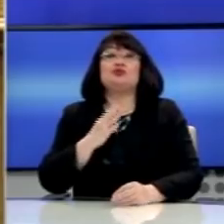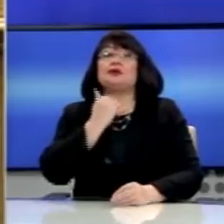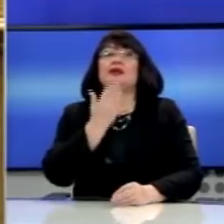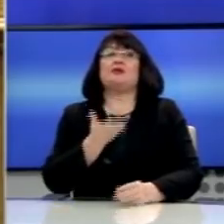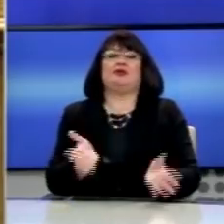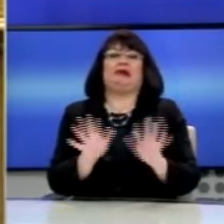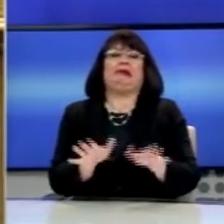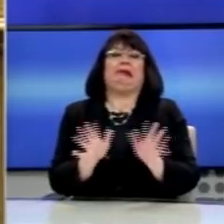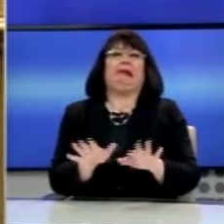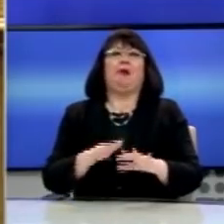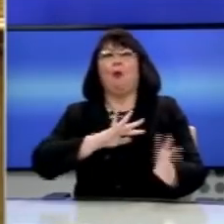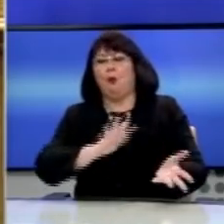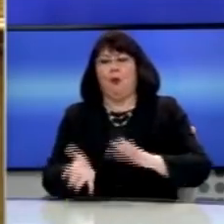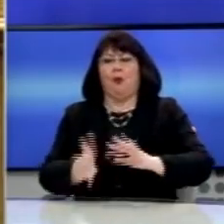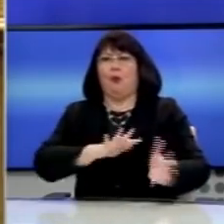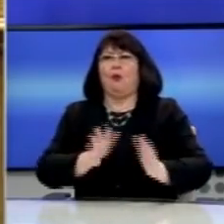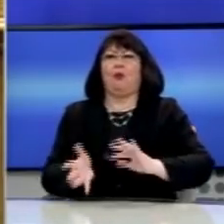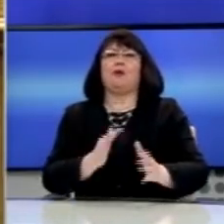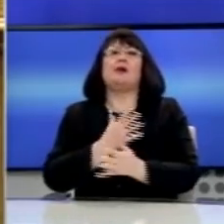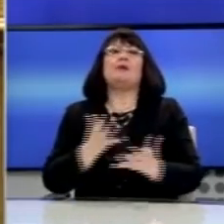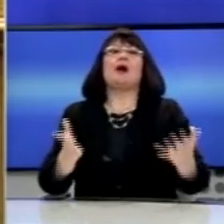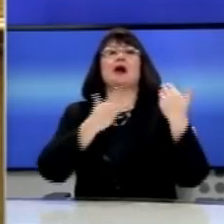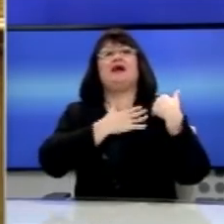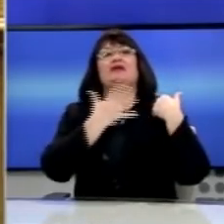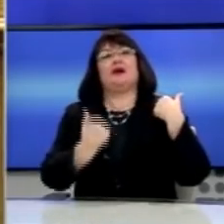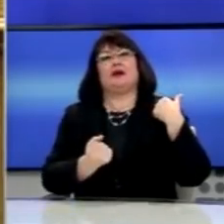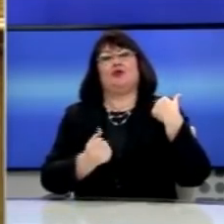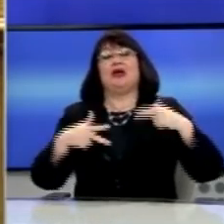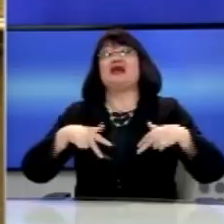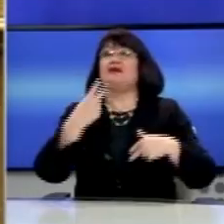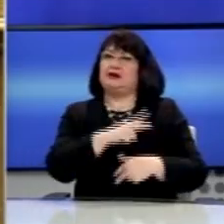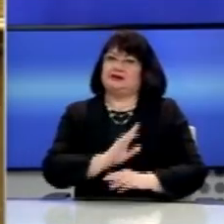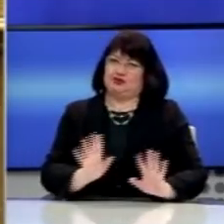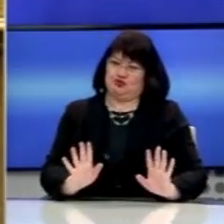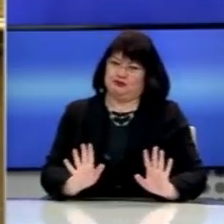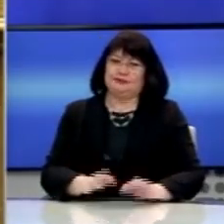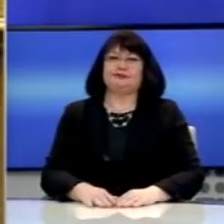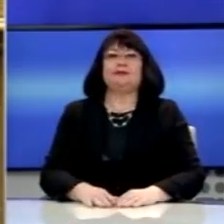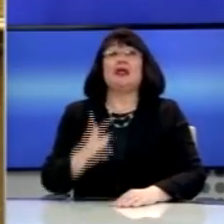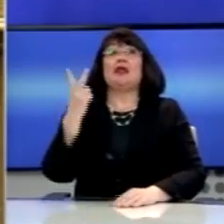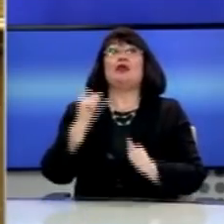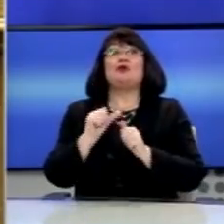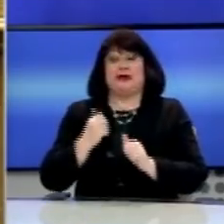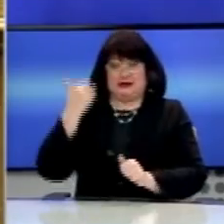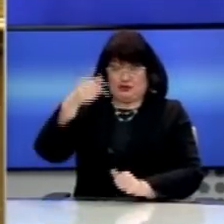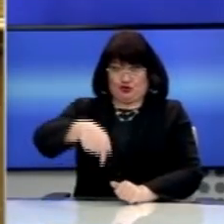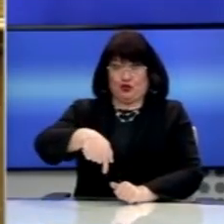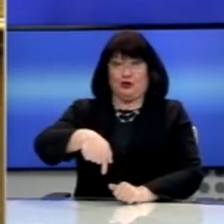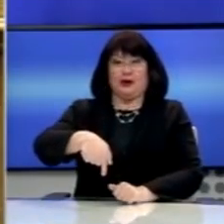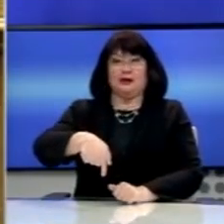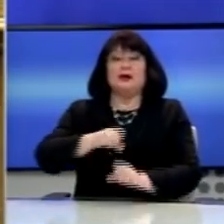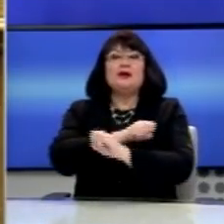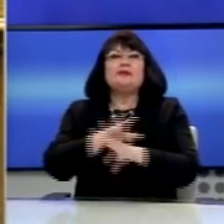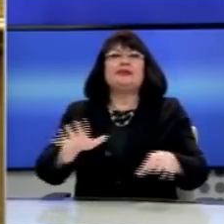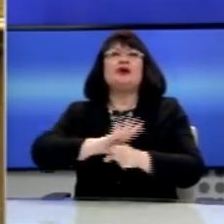τις παλινοδίες και τις τεράστιες ευθύνες της κυβέρνησής σας. 2 μήνες μετά, η